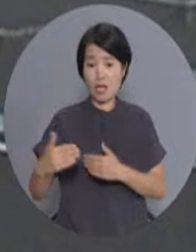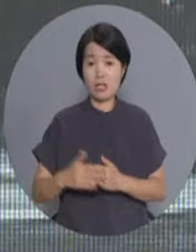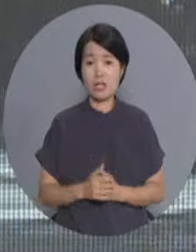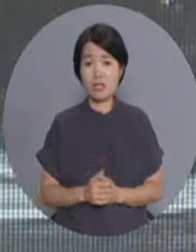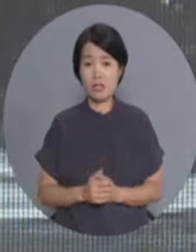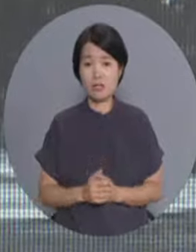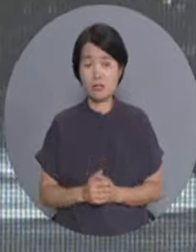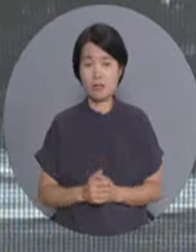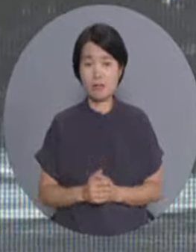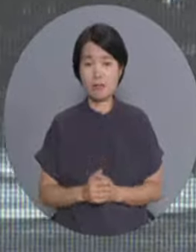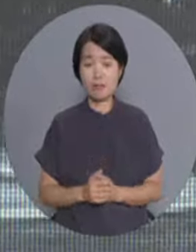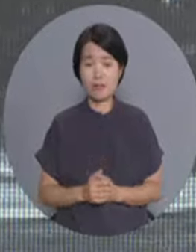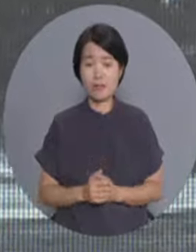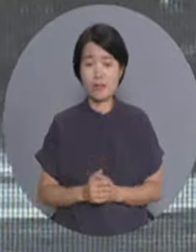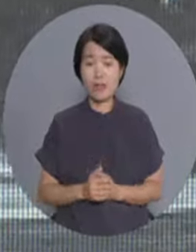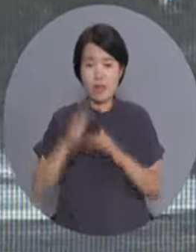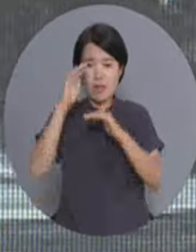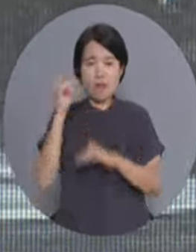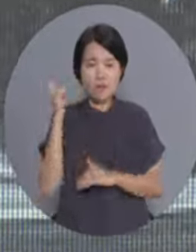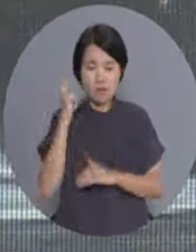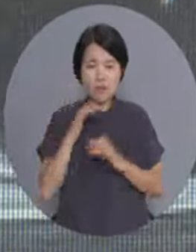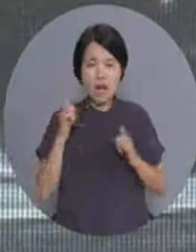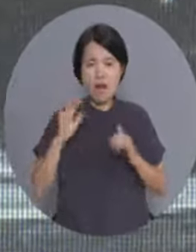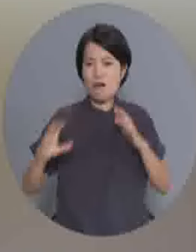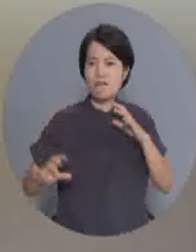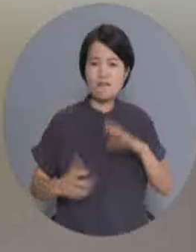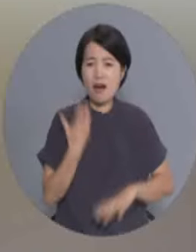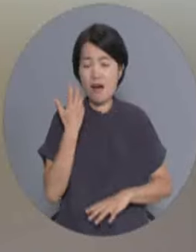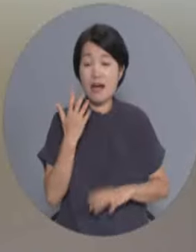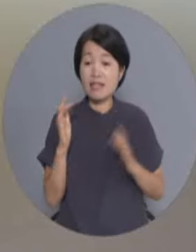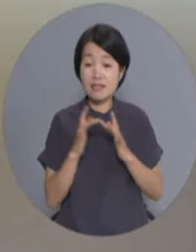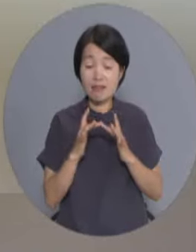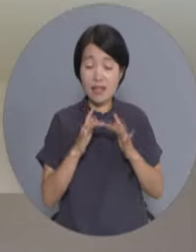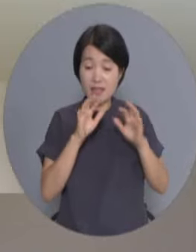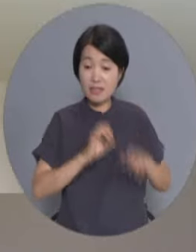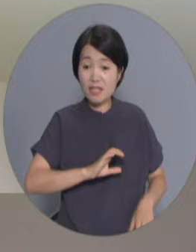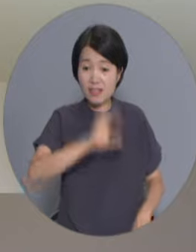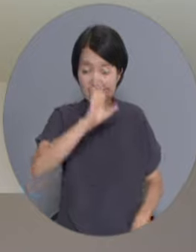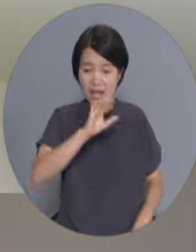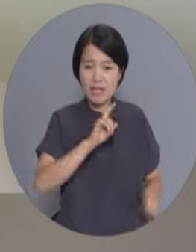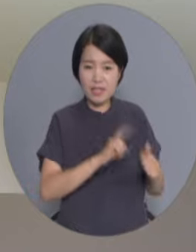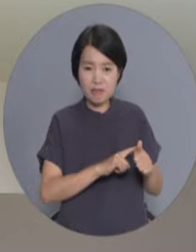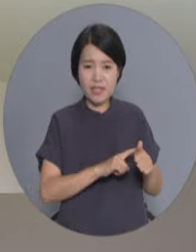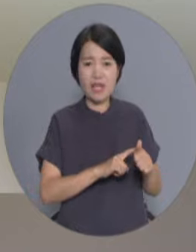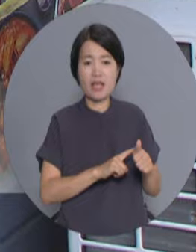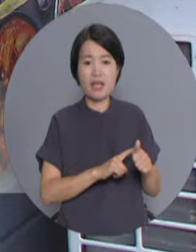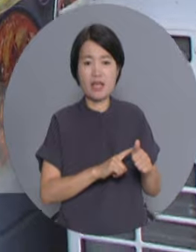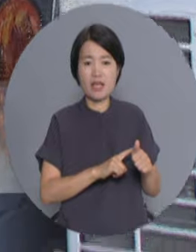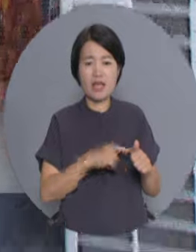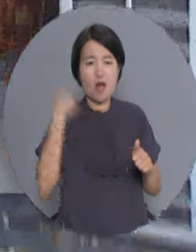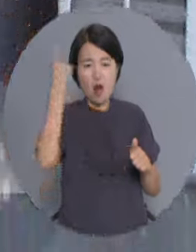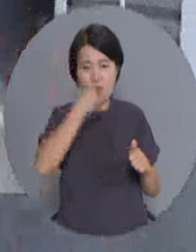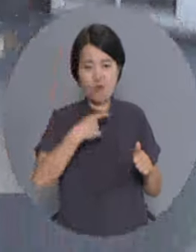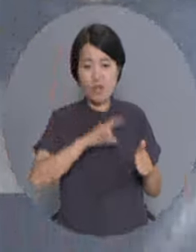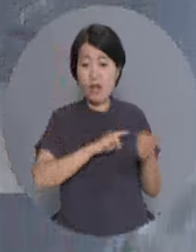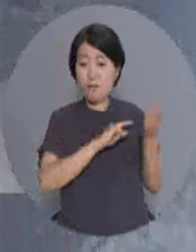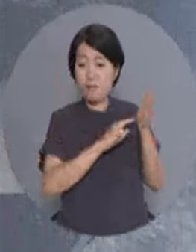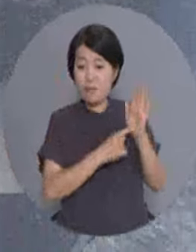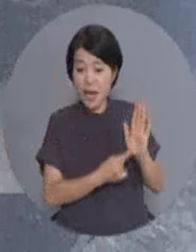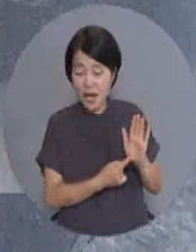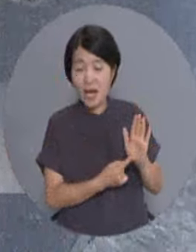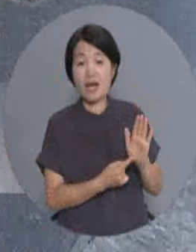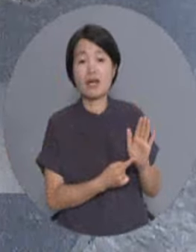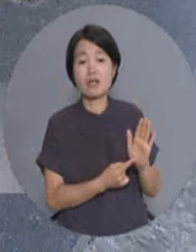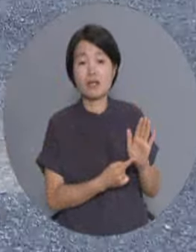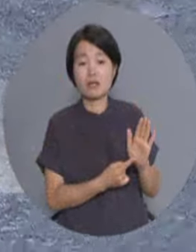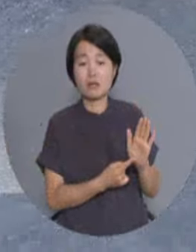알려지면서 시민들의 분노도 커지고 있습니다. 온라인에선 피의자의 신상이 공개됐고 그가 운영했던 식당엔